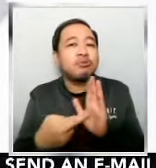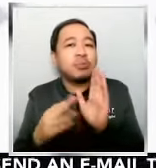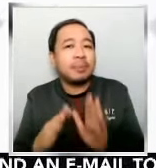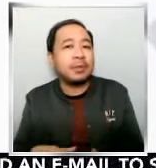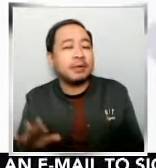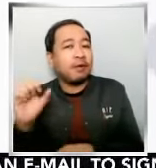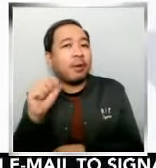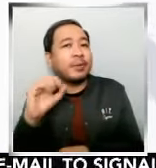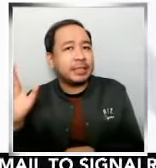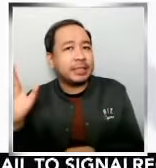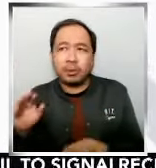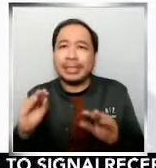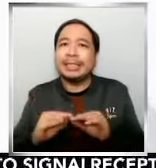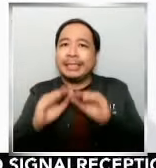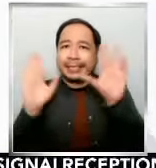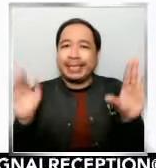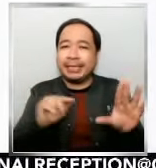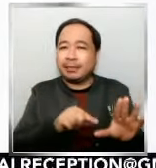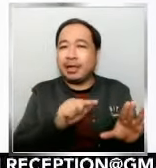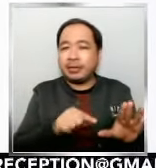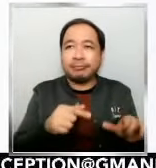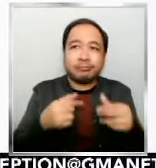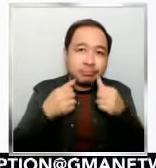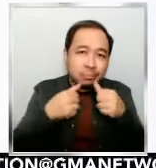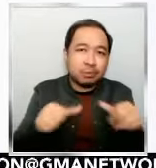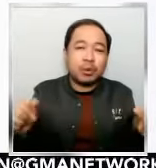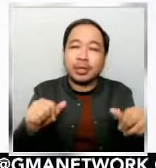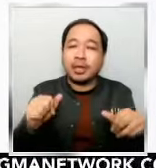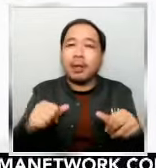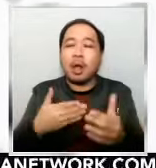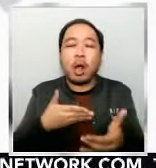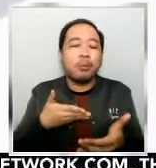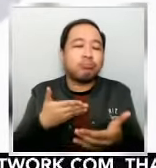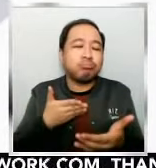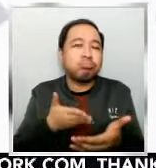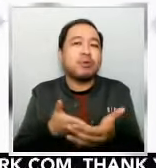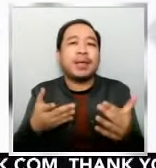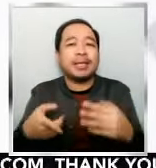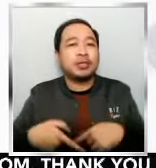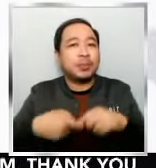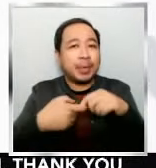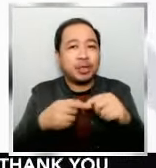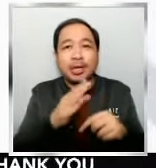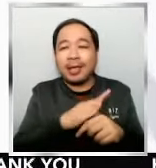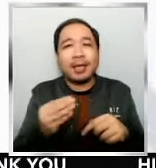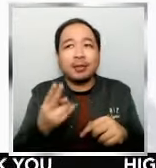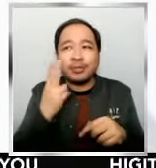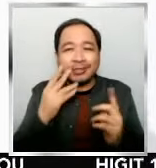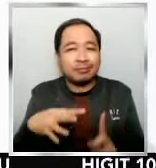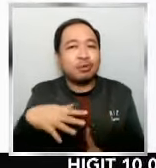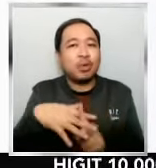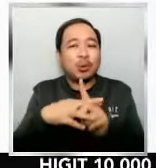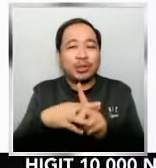malinaw naman daw na ang inanunsyo nilang preventive suspension at show cause order para kay Gadon ay patungkol sa viral video